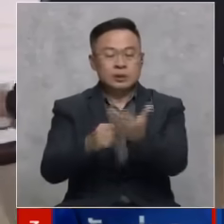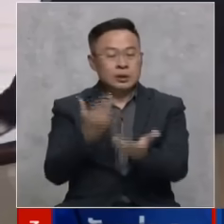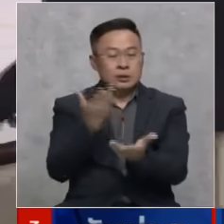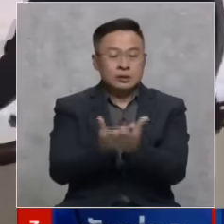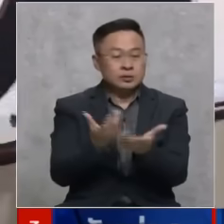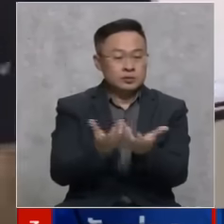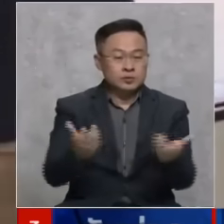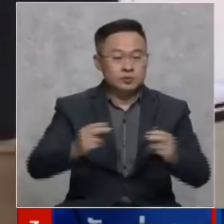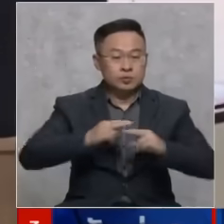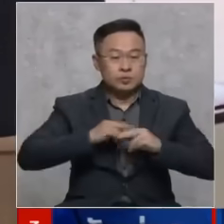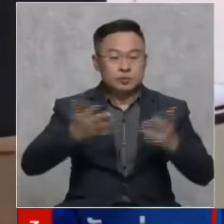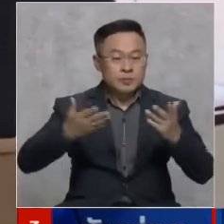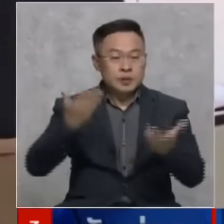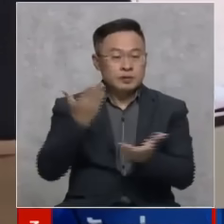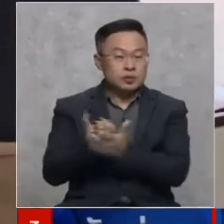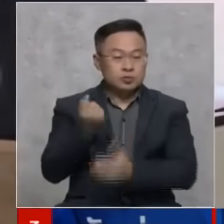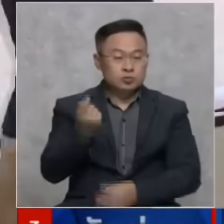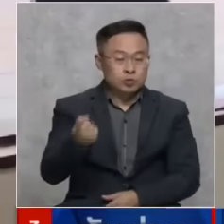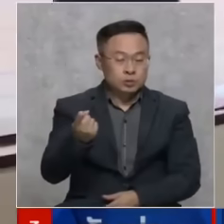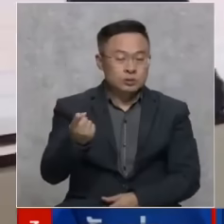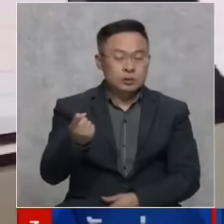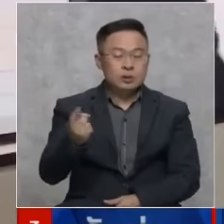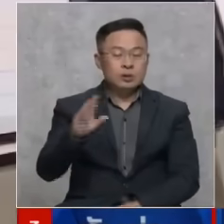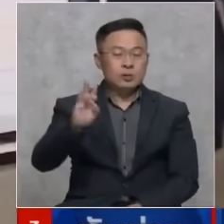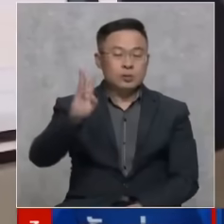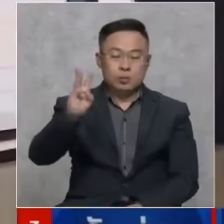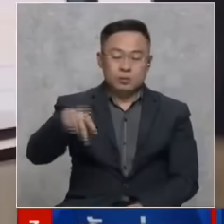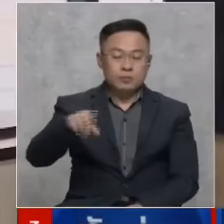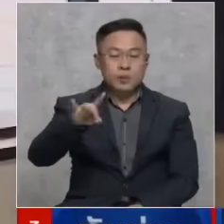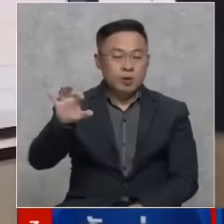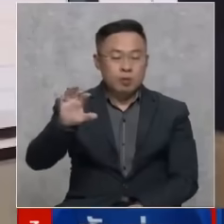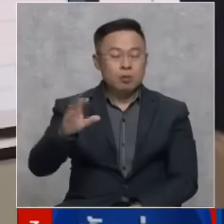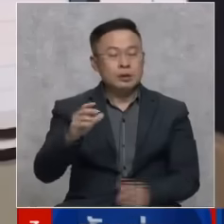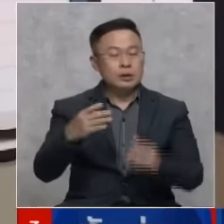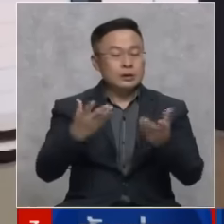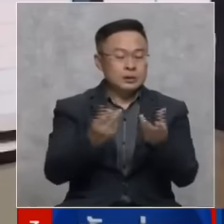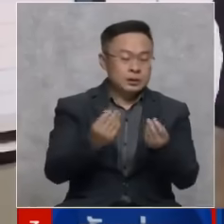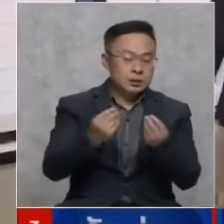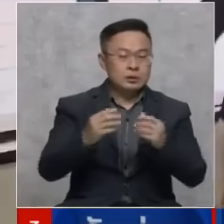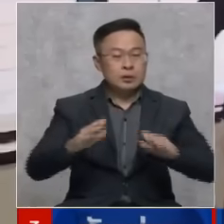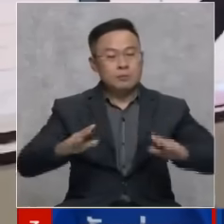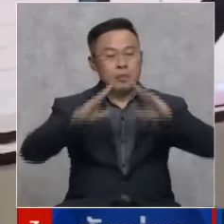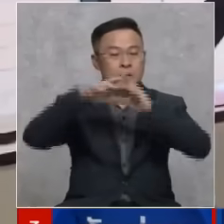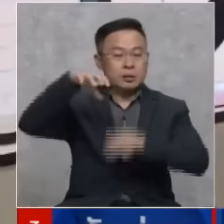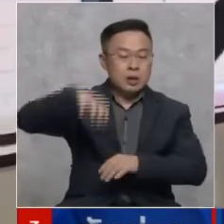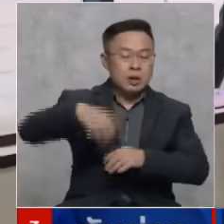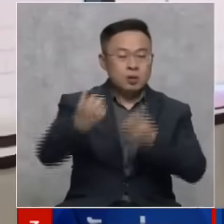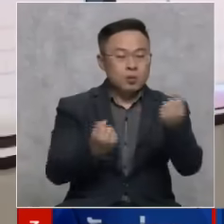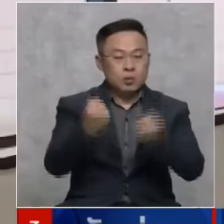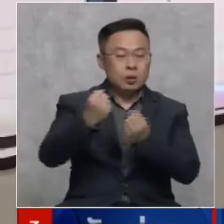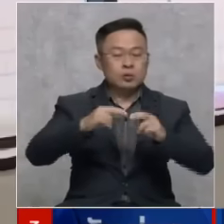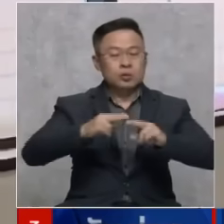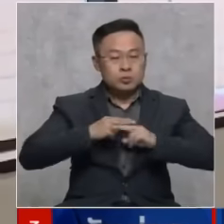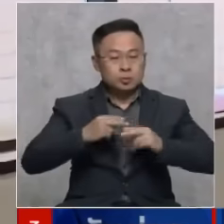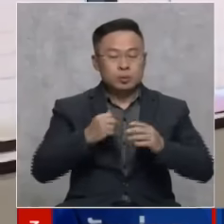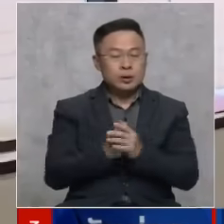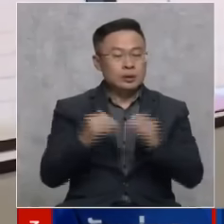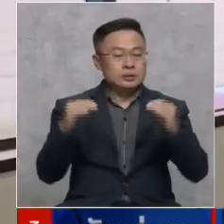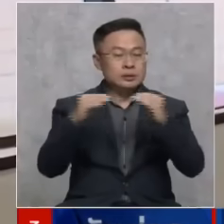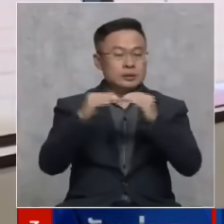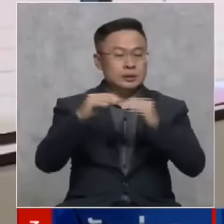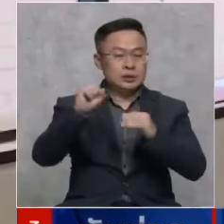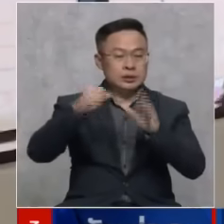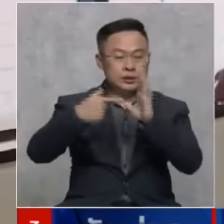ทรัพย์สินส่วนของเงินสดเงินลงทุนเงินให้กู้ยืมที่ดินโรงเรือนสิ่งปลูกสร้างยานพาหนะสิทธิและสัมปท